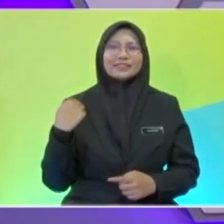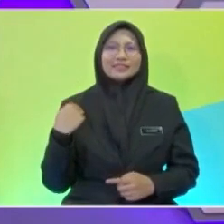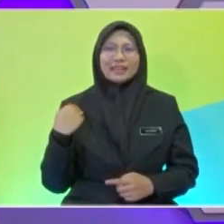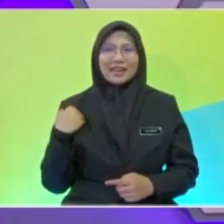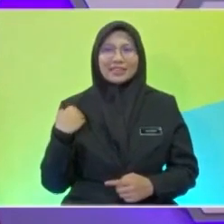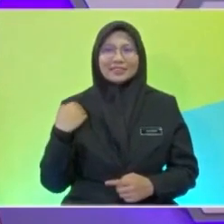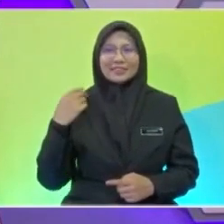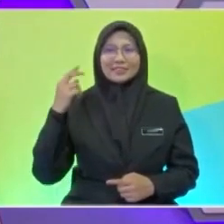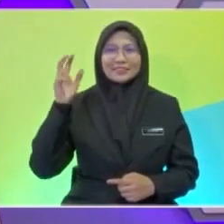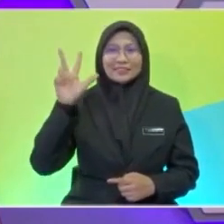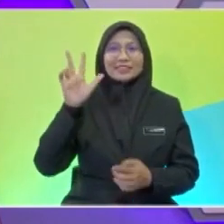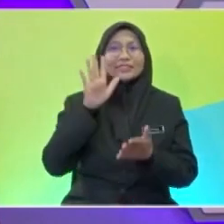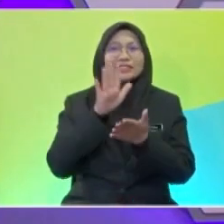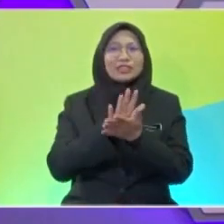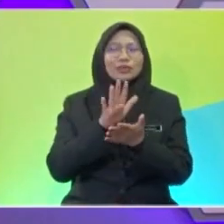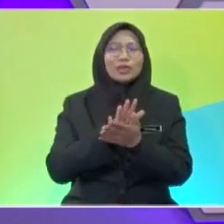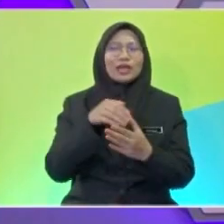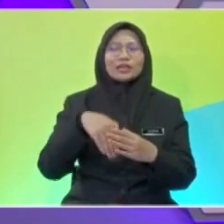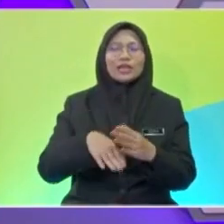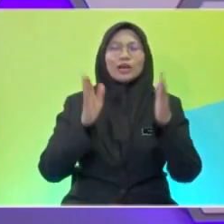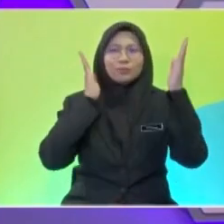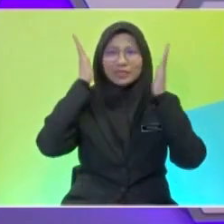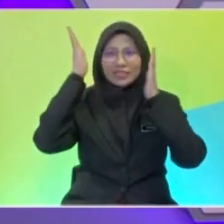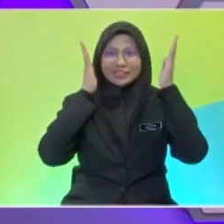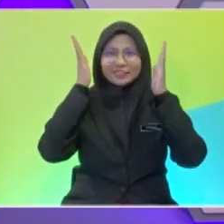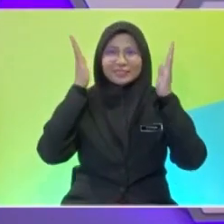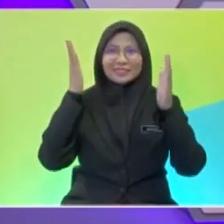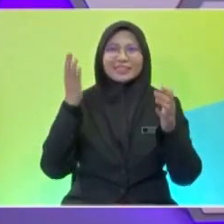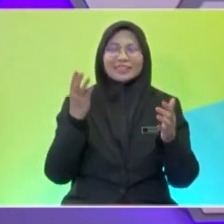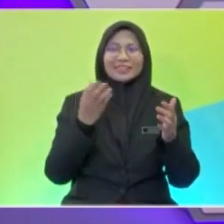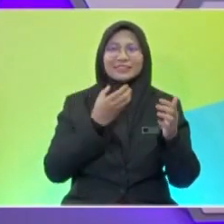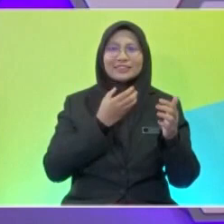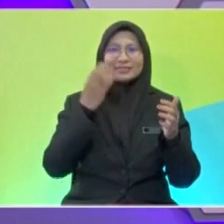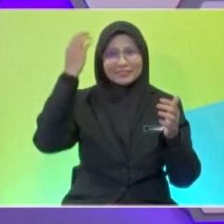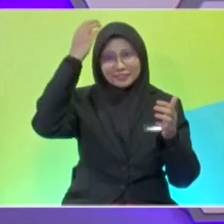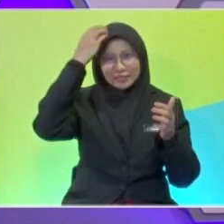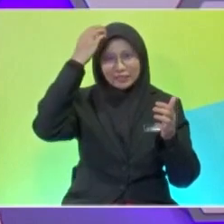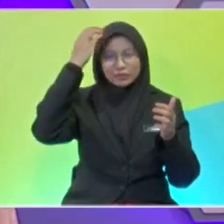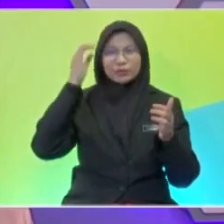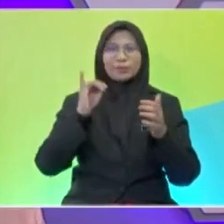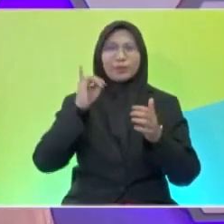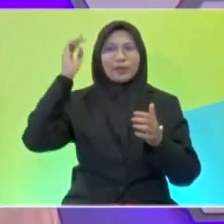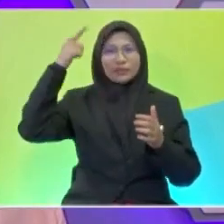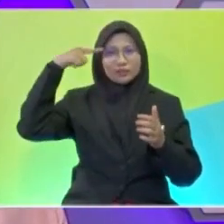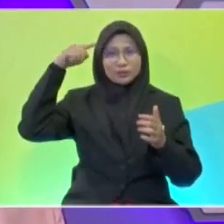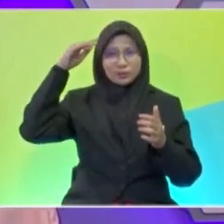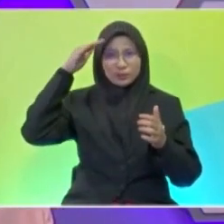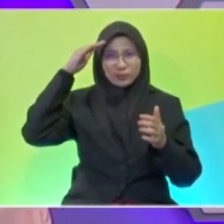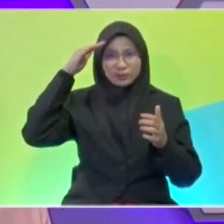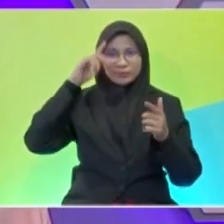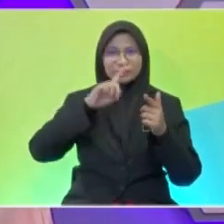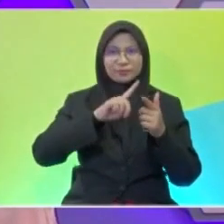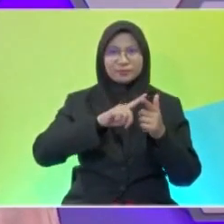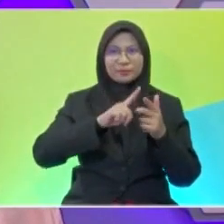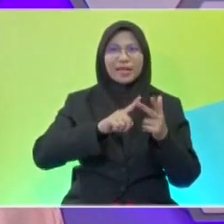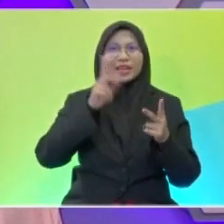Pangkalan Cepu Kelantan dan di SMK Tasik Utara Tasik Utara Duo Johor Bahru sudah tentunya detik-detik dan